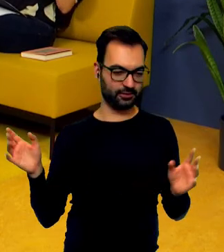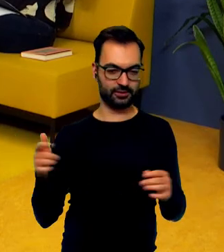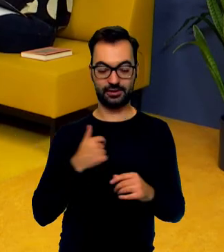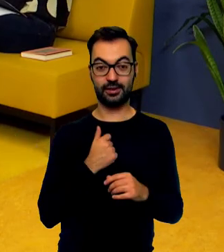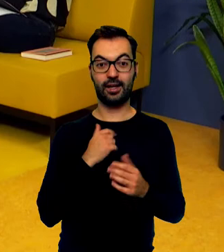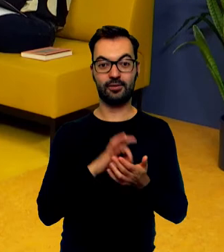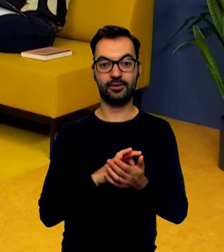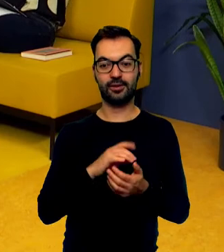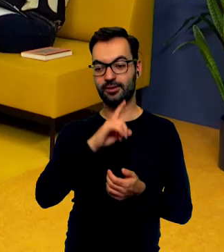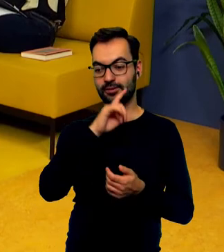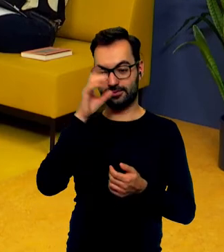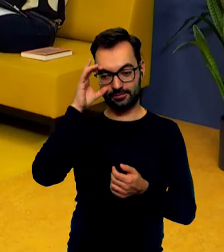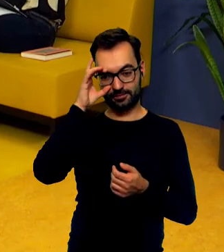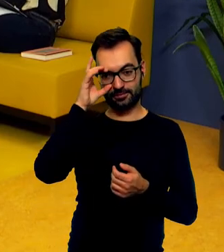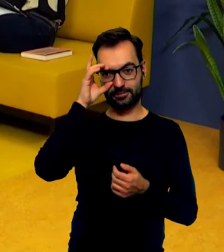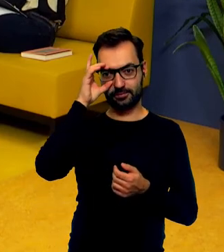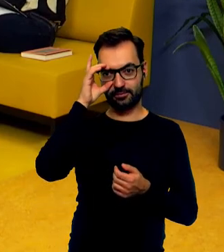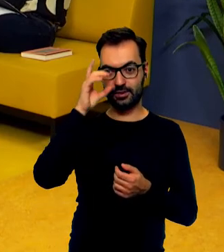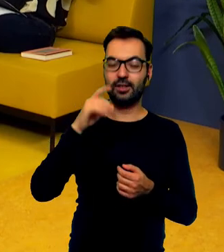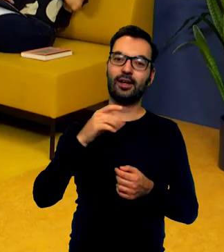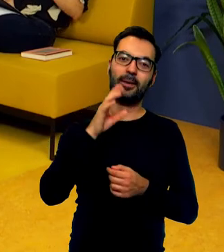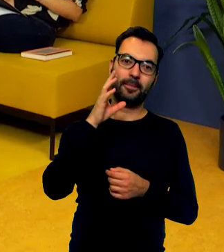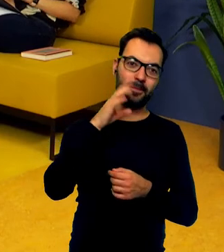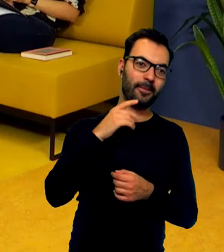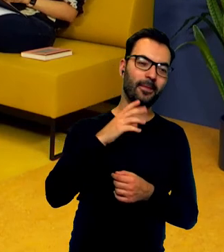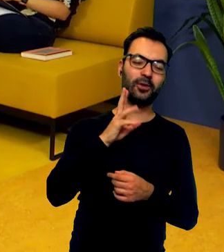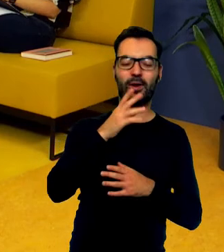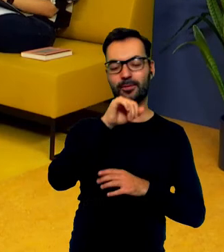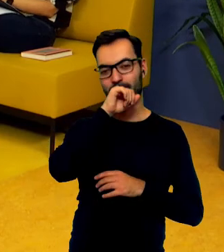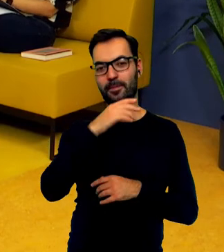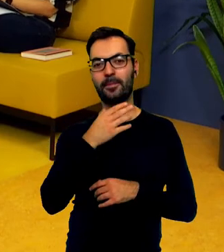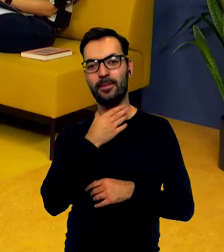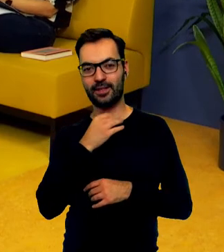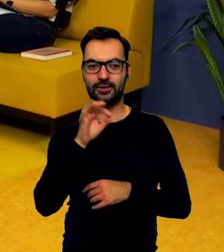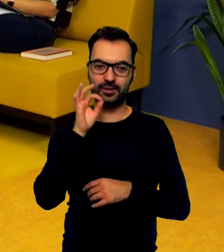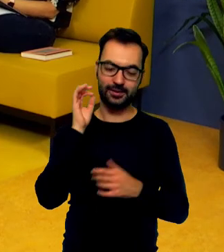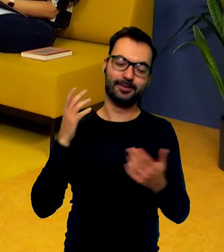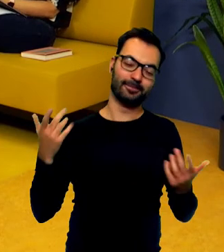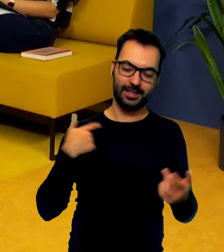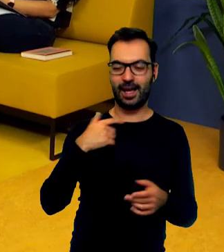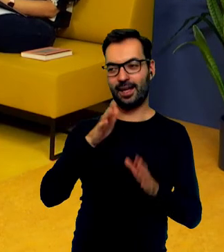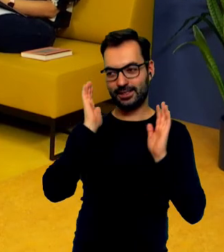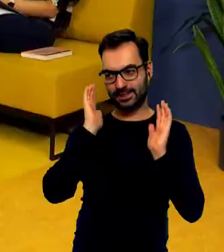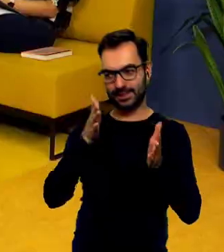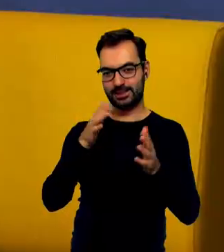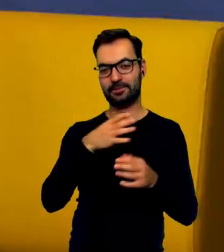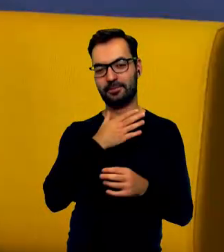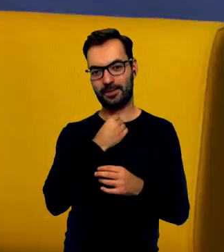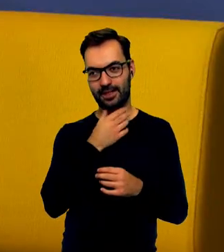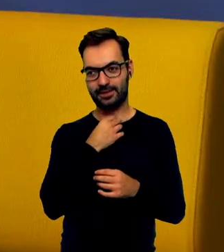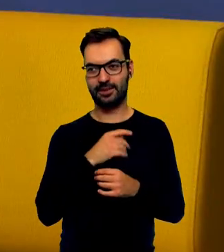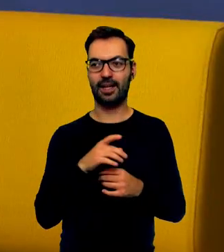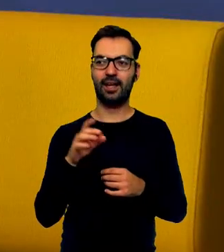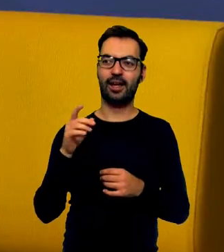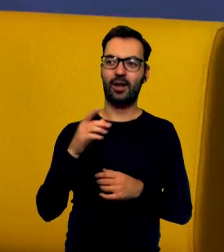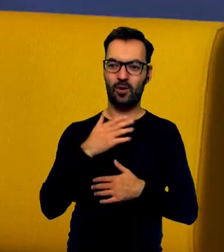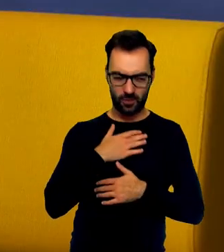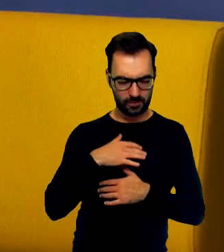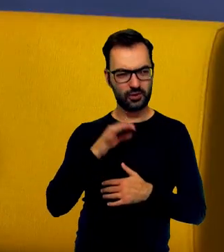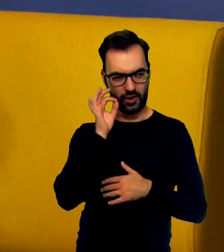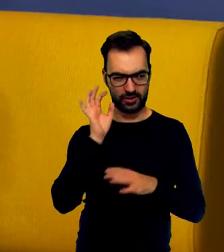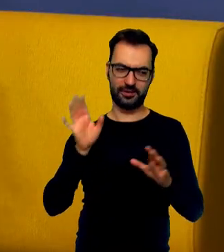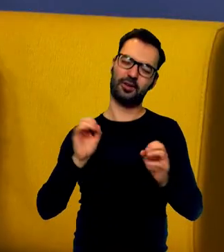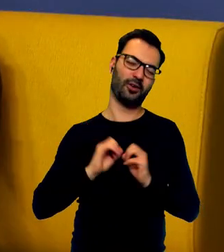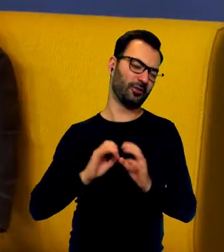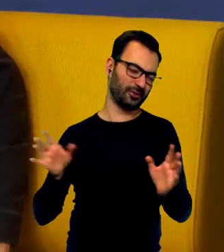akurat rozszerzyć. Wiesz, ludzie oczywiście dzielą się na psiarzy i kociarzy i ja należę do psiarzy zdecydowanie. Jakkolwiek ale sympatyzujemy koty z